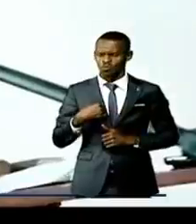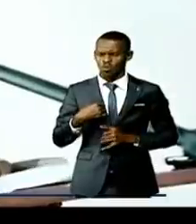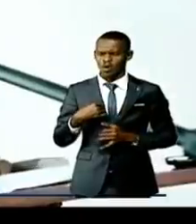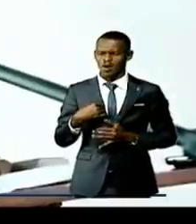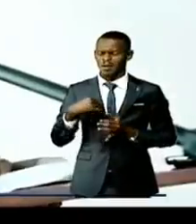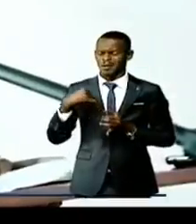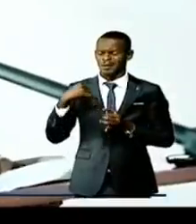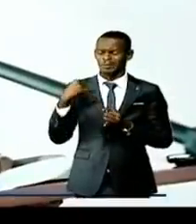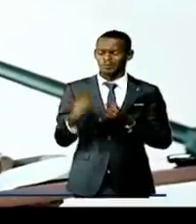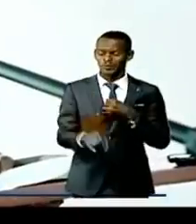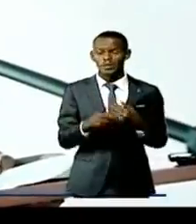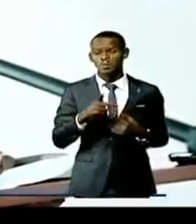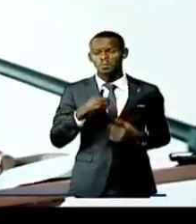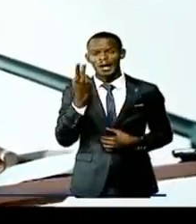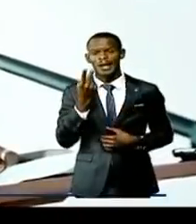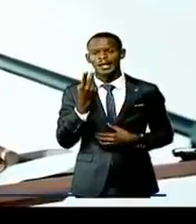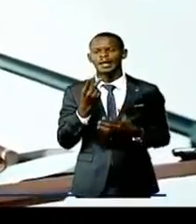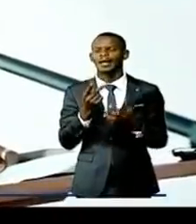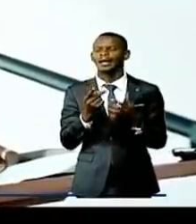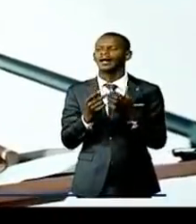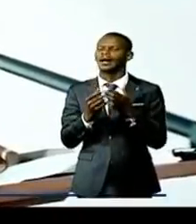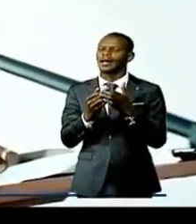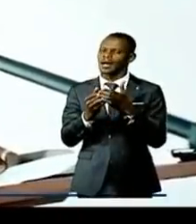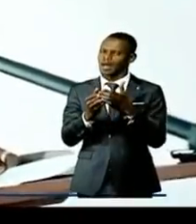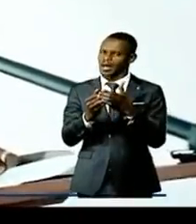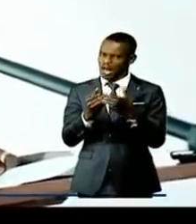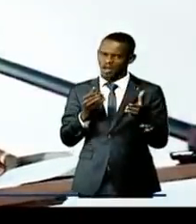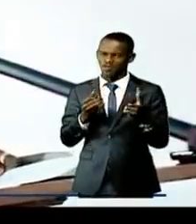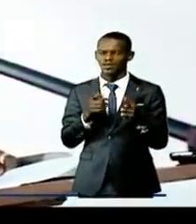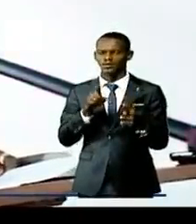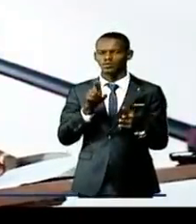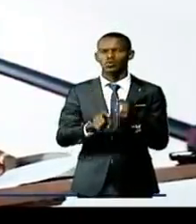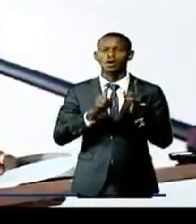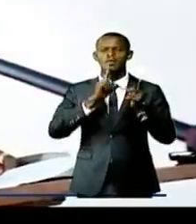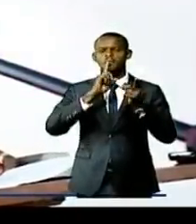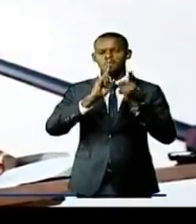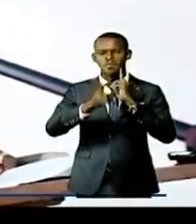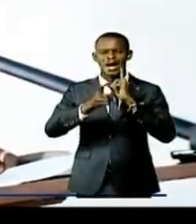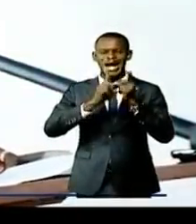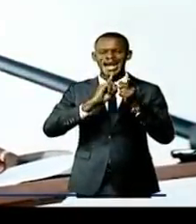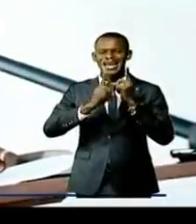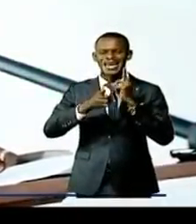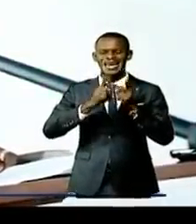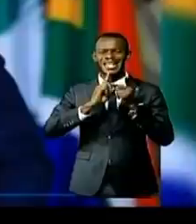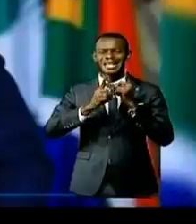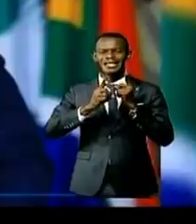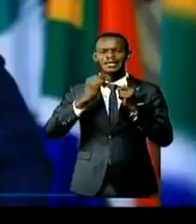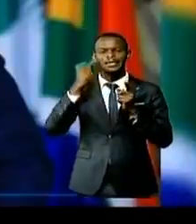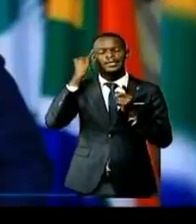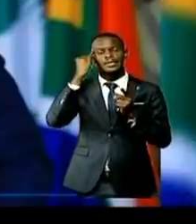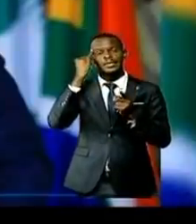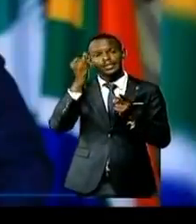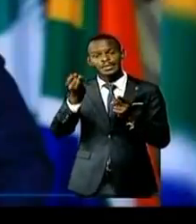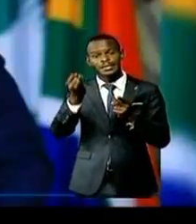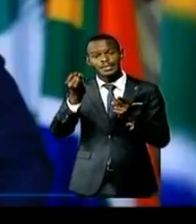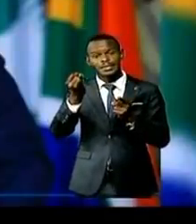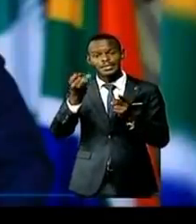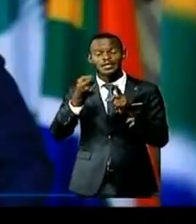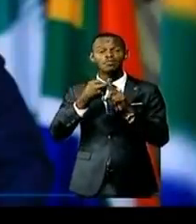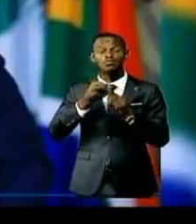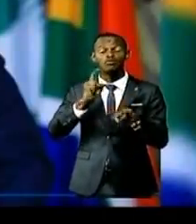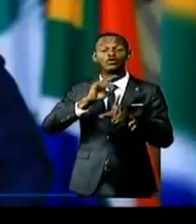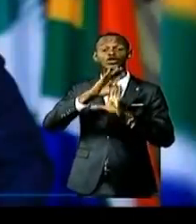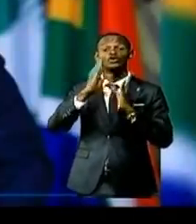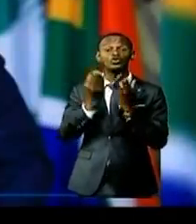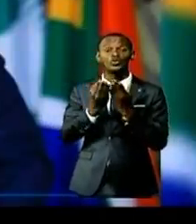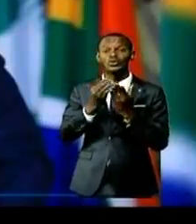sans parler du grand coach qui donne la technique et la tactique du jeu. Je cite son Excellence